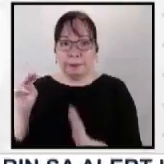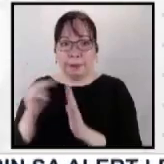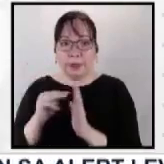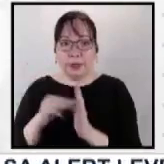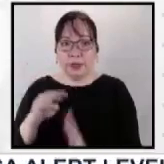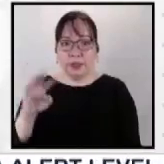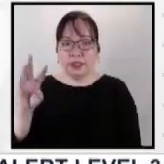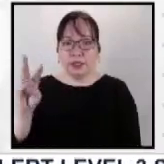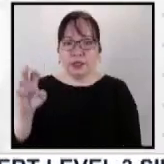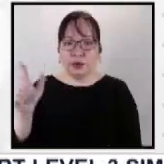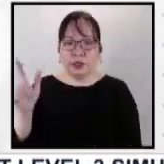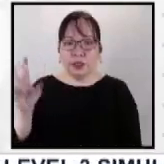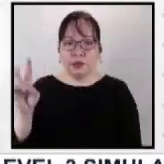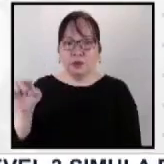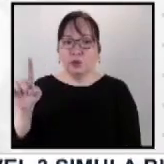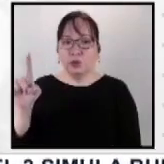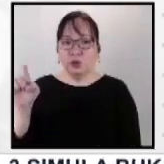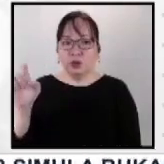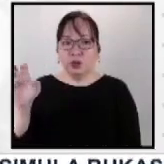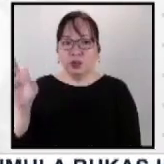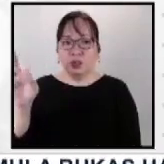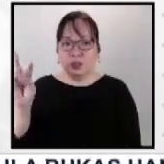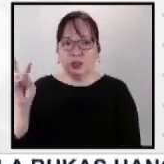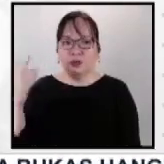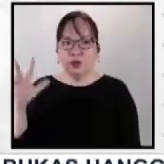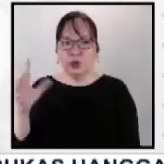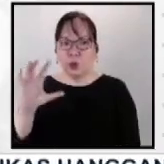50,627,196 ang fully vaccinated.